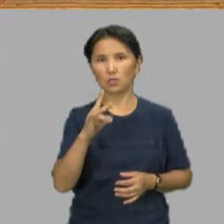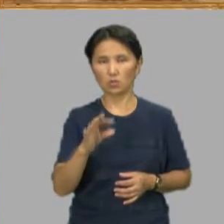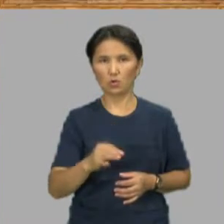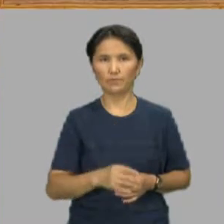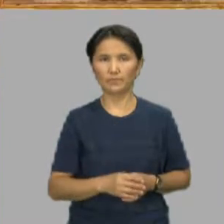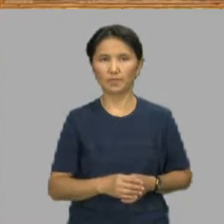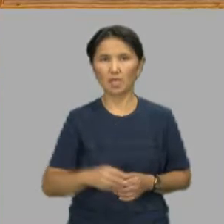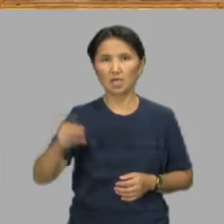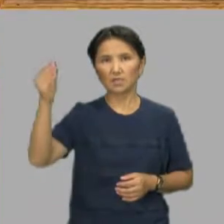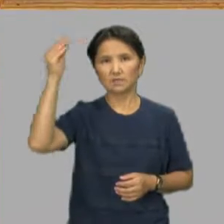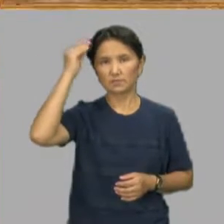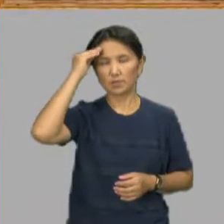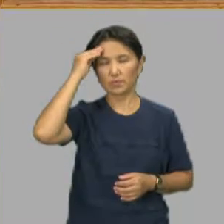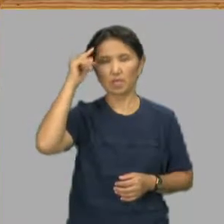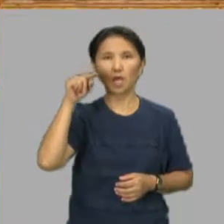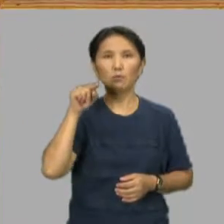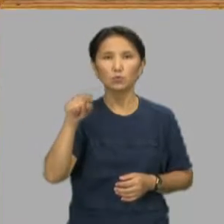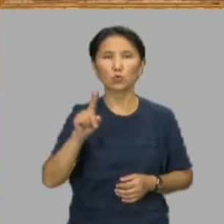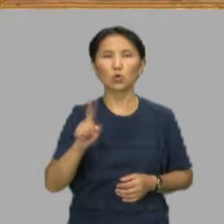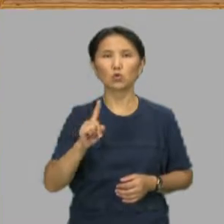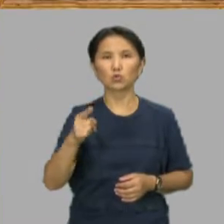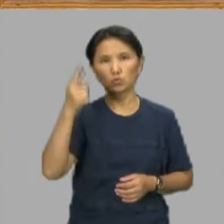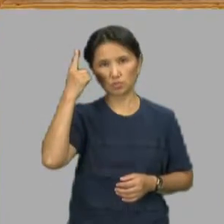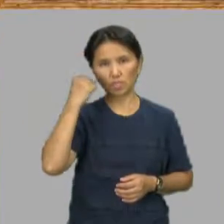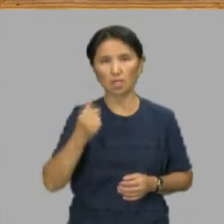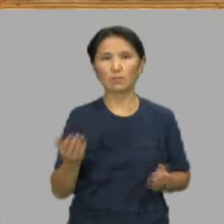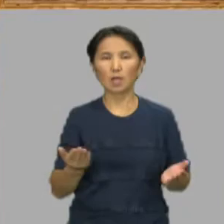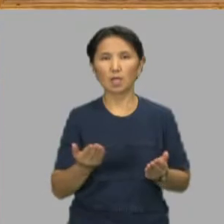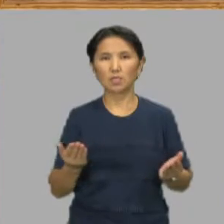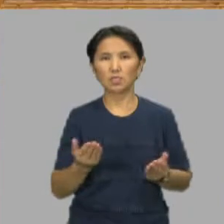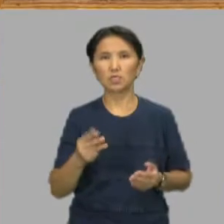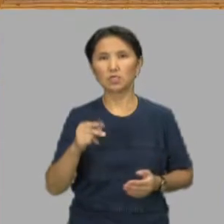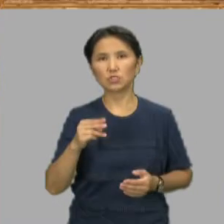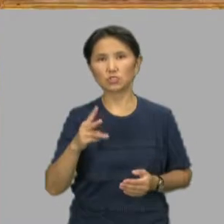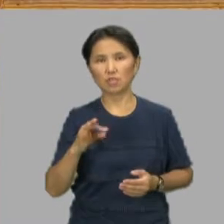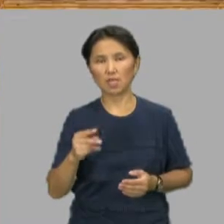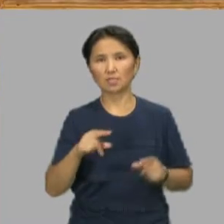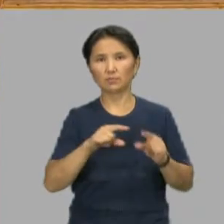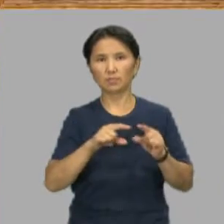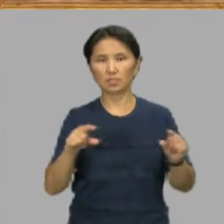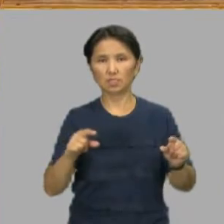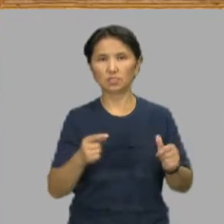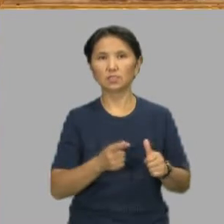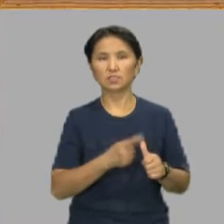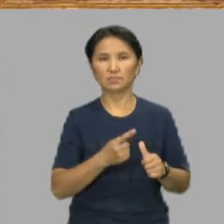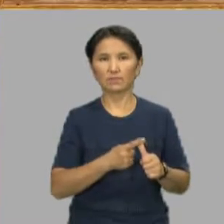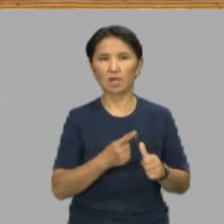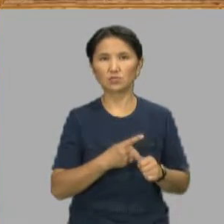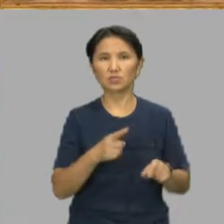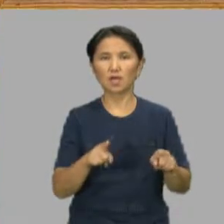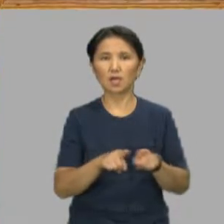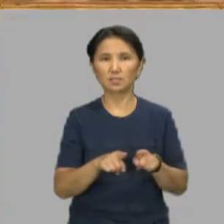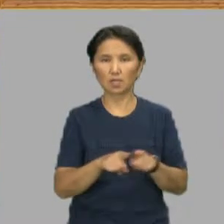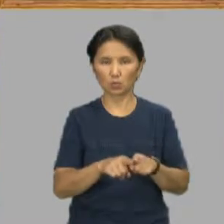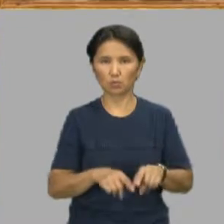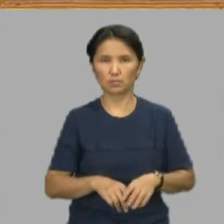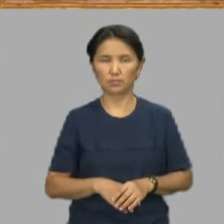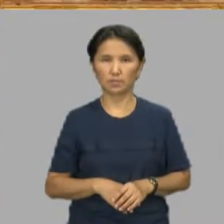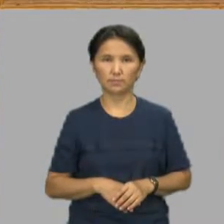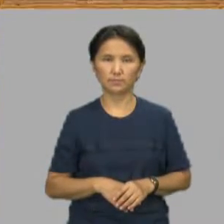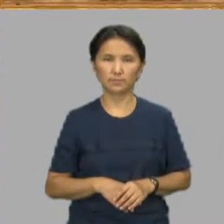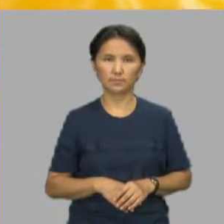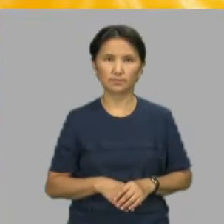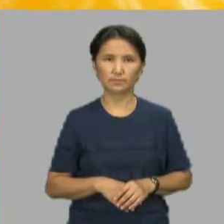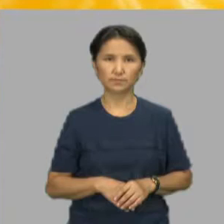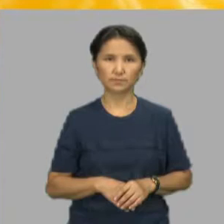Вспоминаем то, что знаем. Какие члены предложения называются однородными?